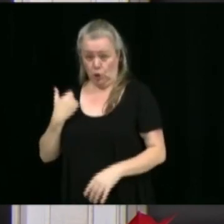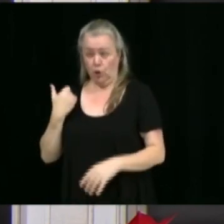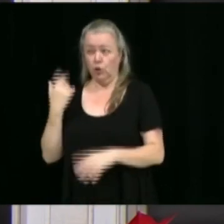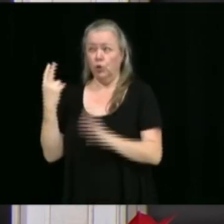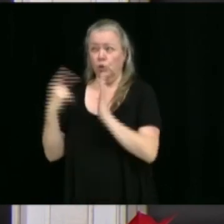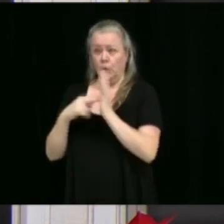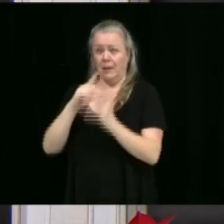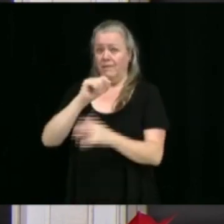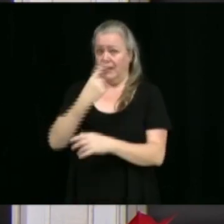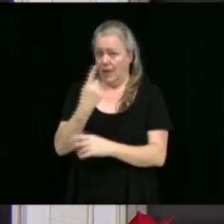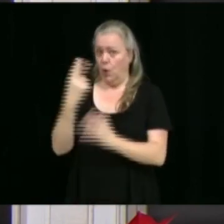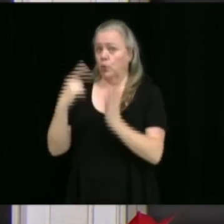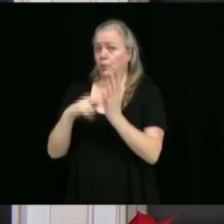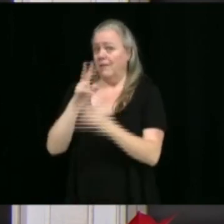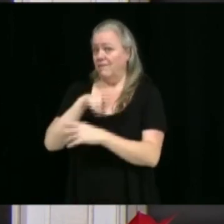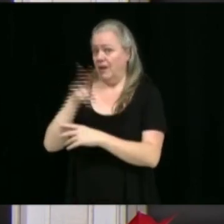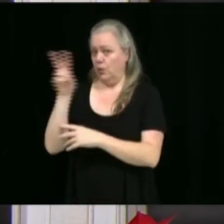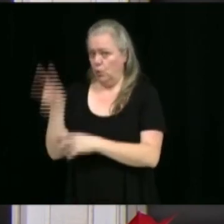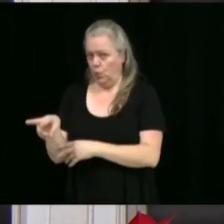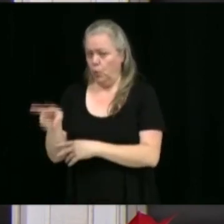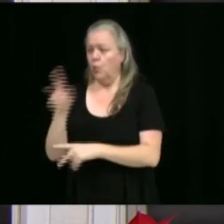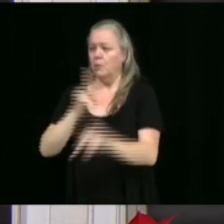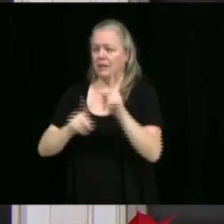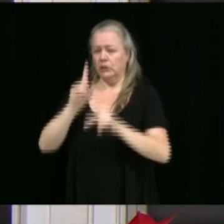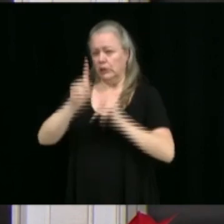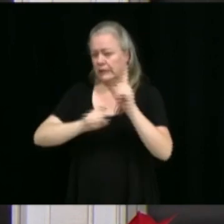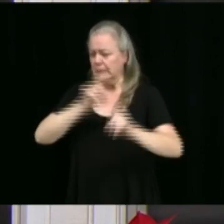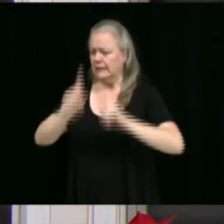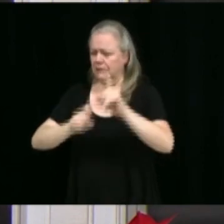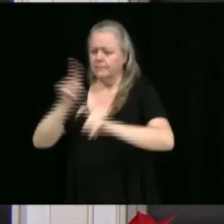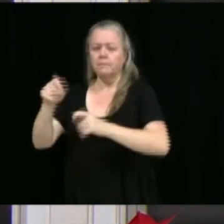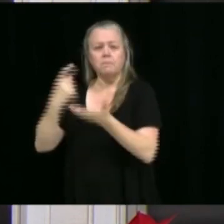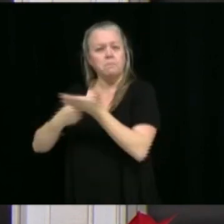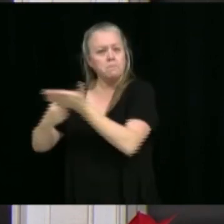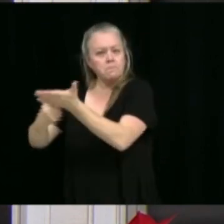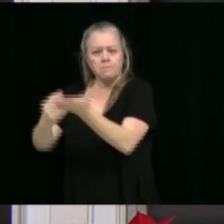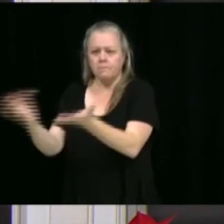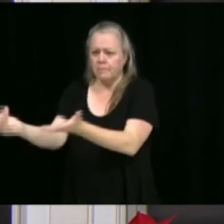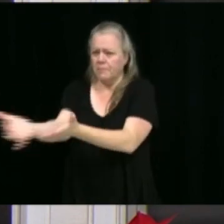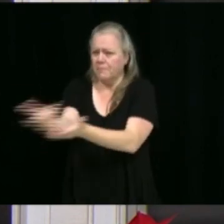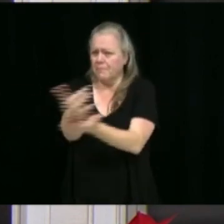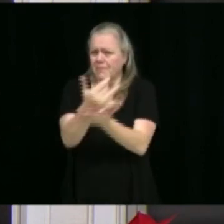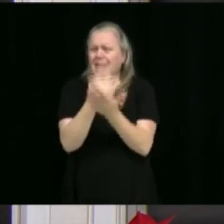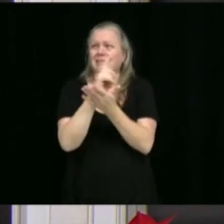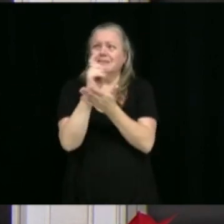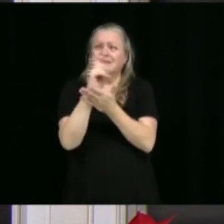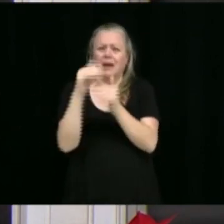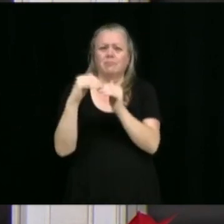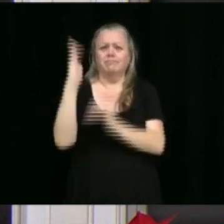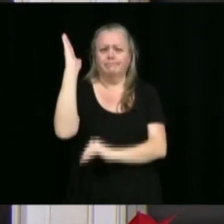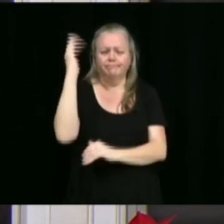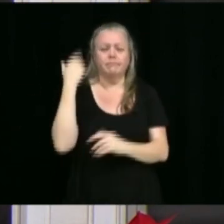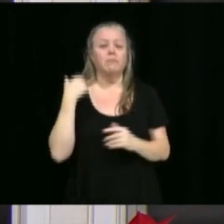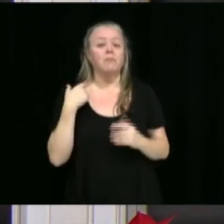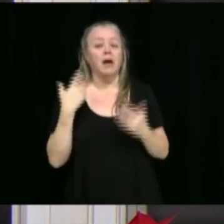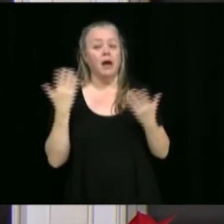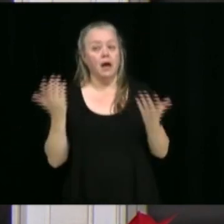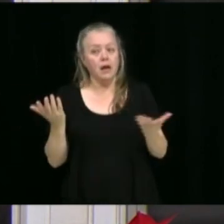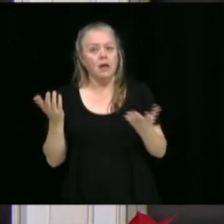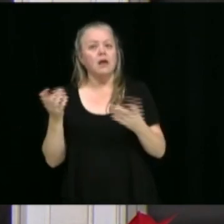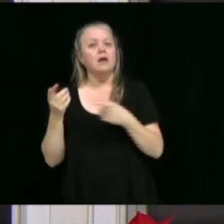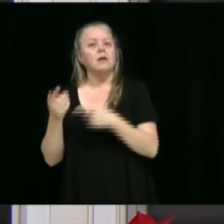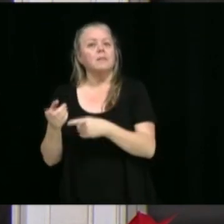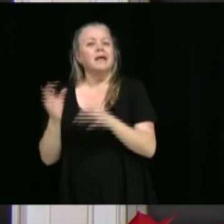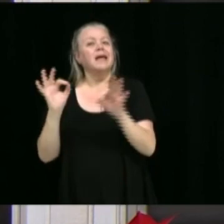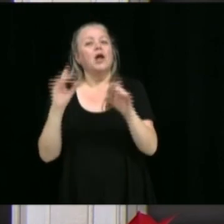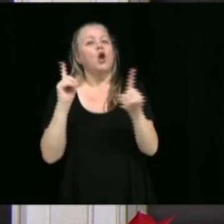années 2021-2022. On a recueilli des centaines de commentaires de citoyens, d'utilisateurs, et c'est toujours dans un esprit